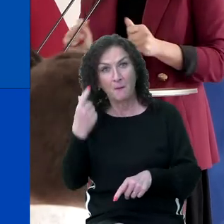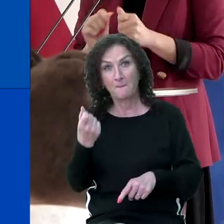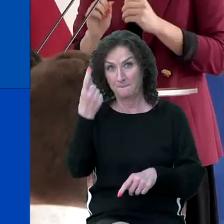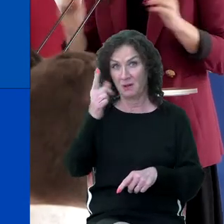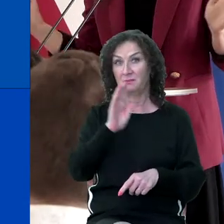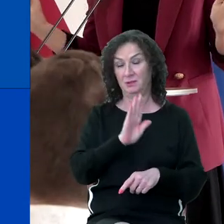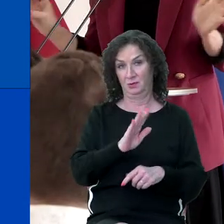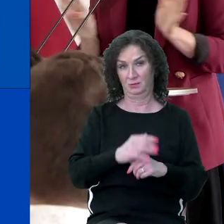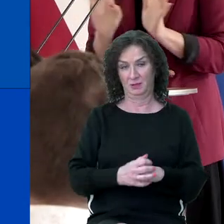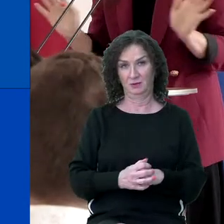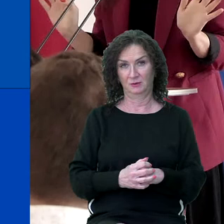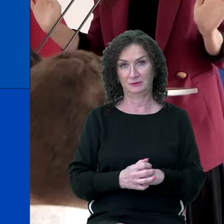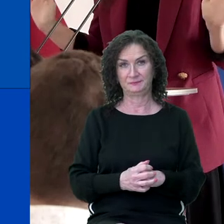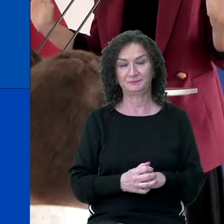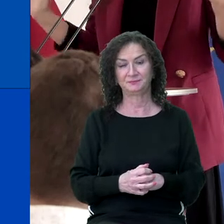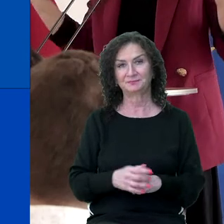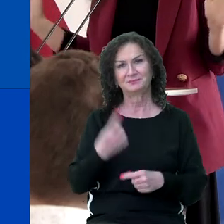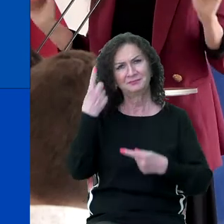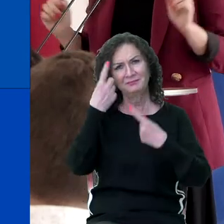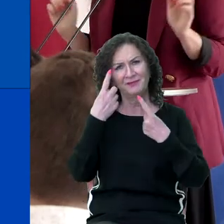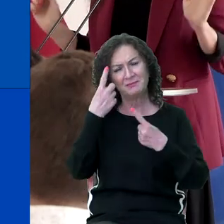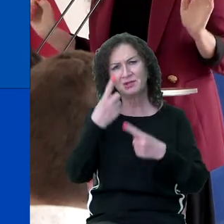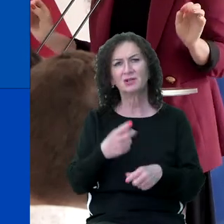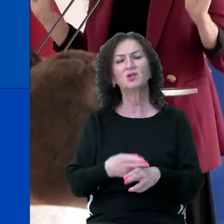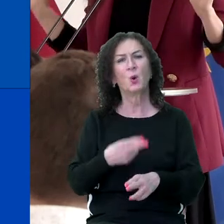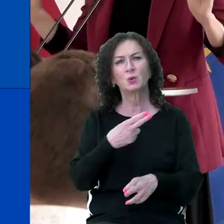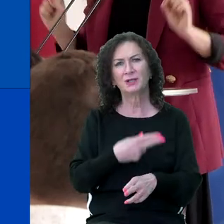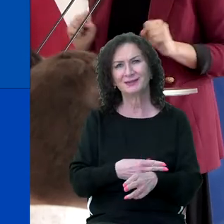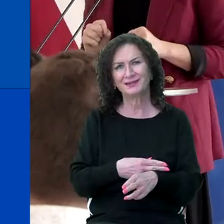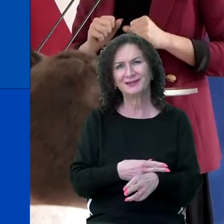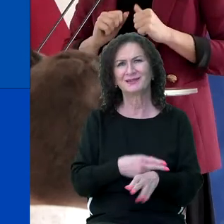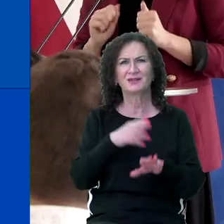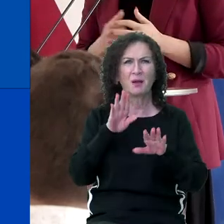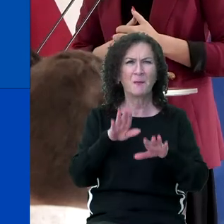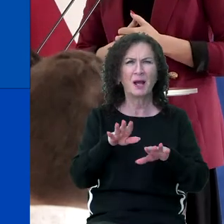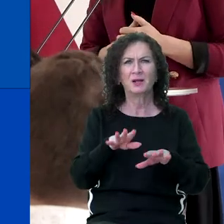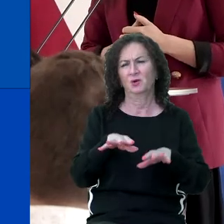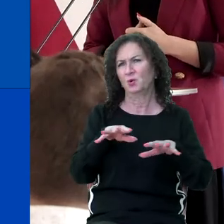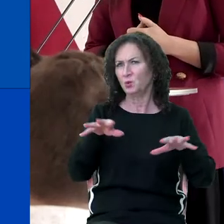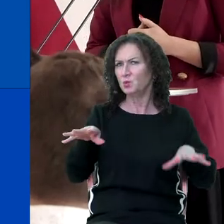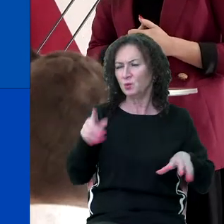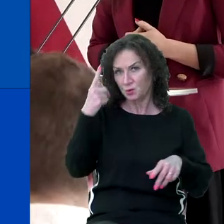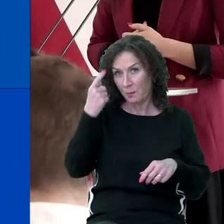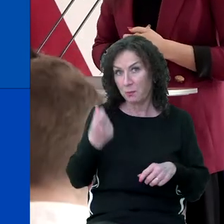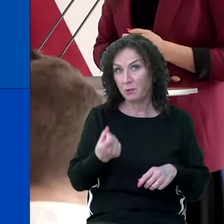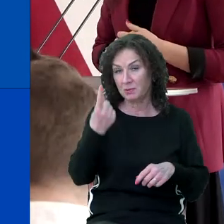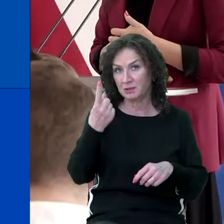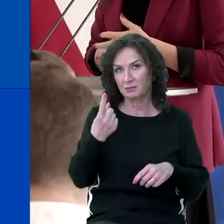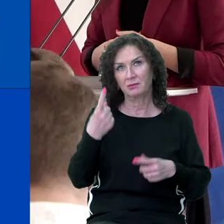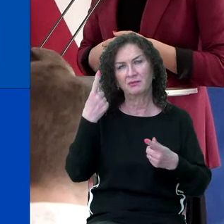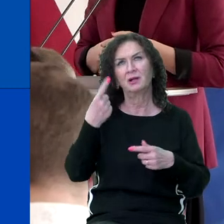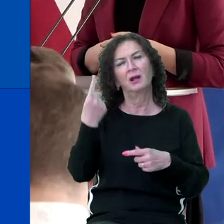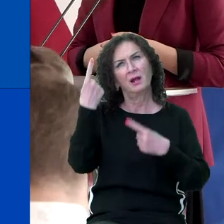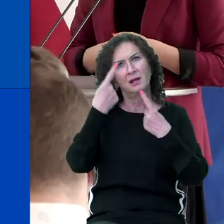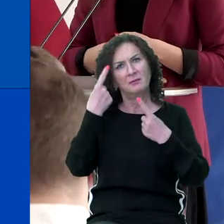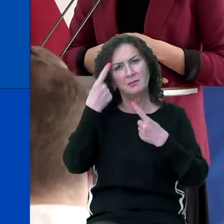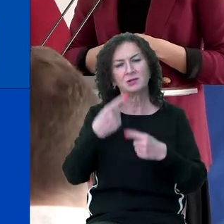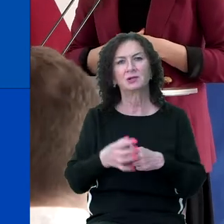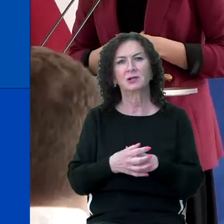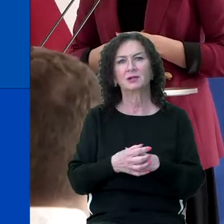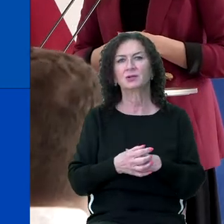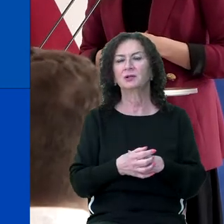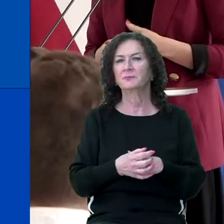pomysły. Myślę, że nikt z nas by tutaj zawsze im więcej głów, tym lepiej. Dlatego zaczęliśmy od